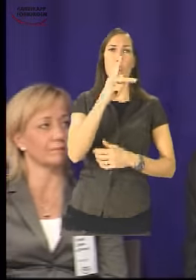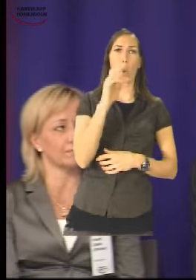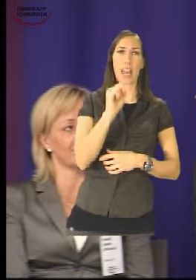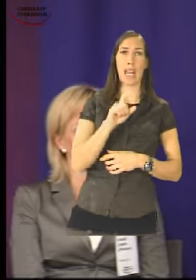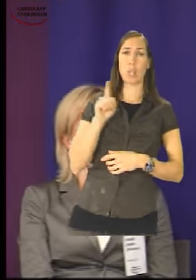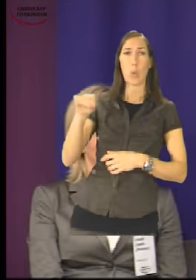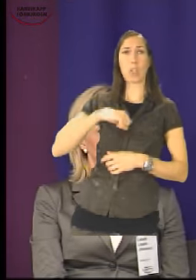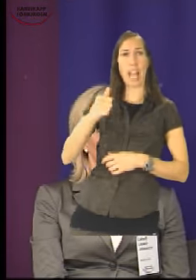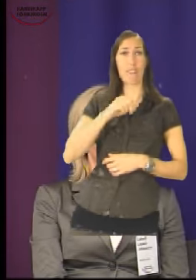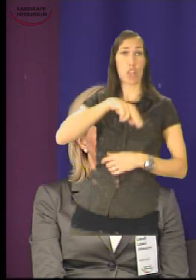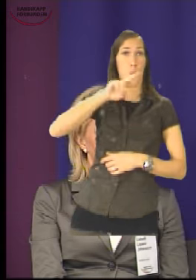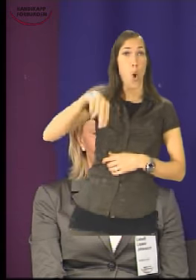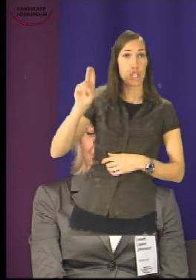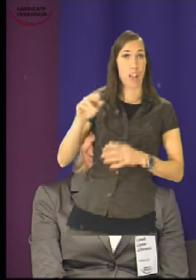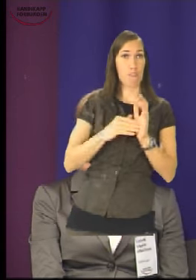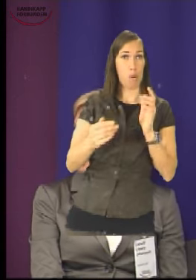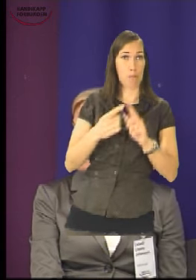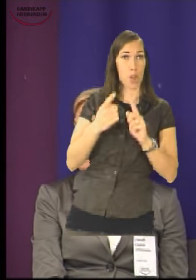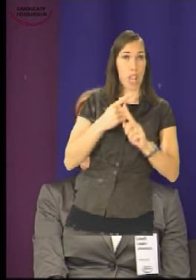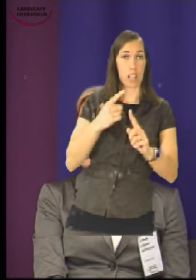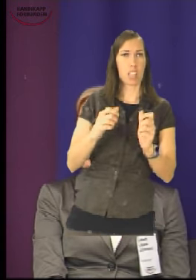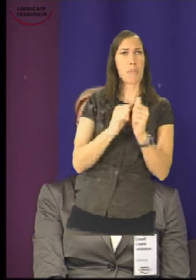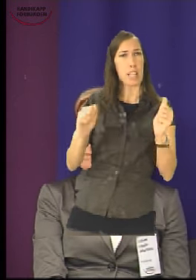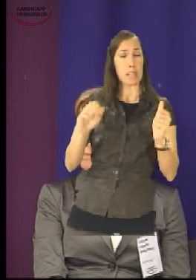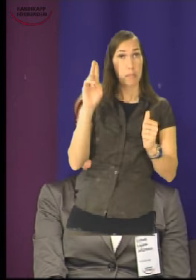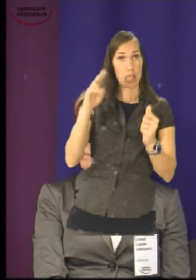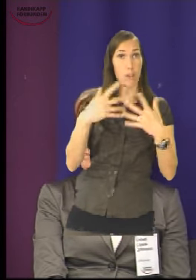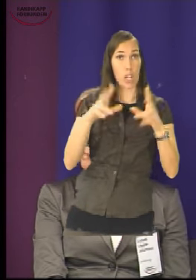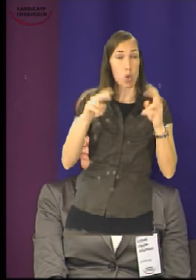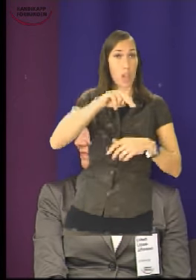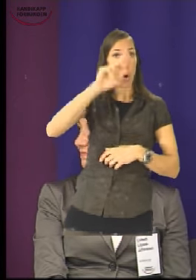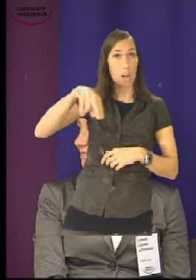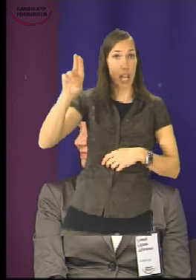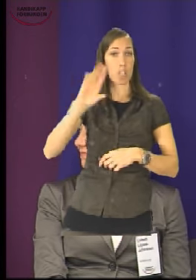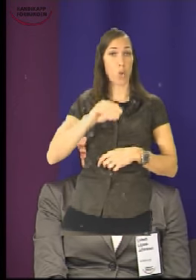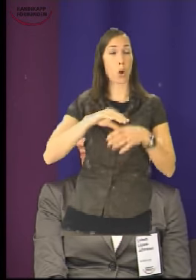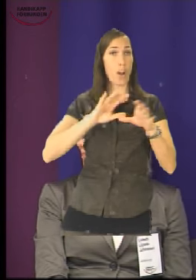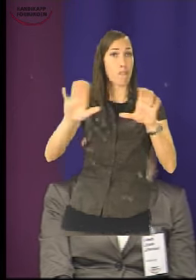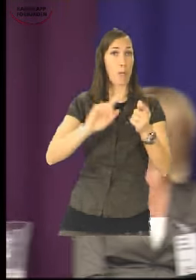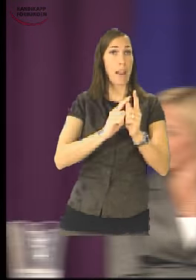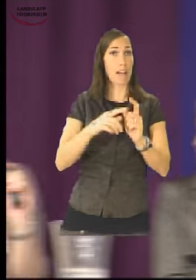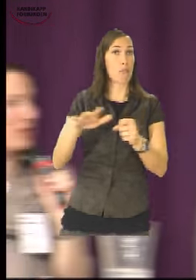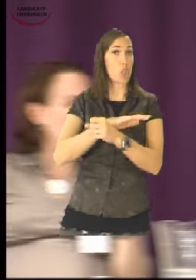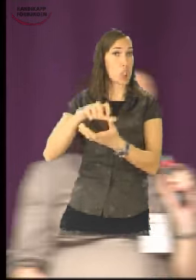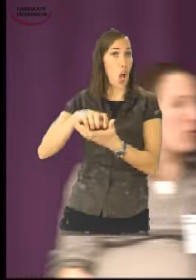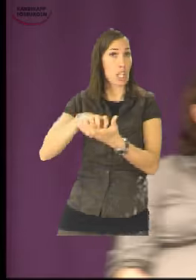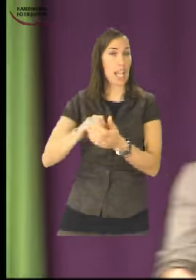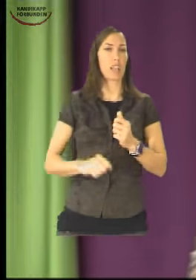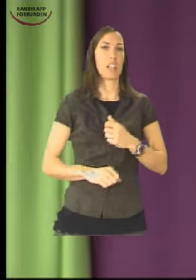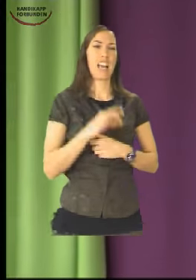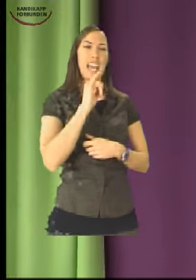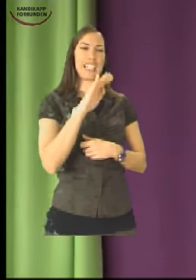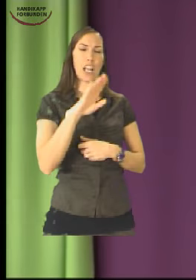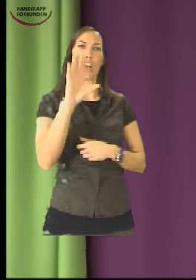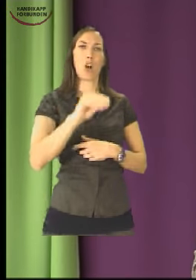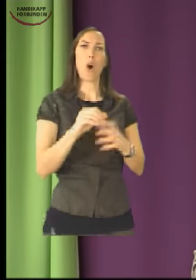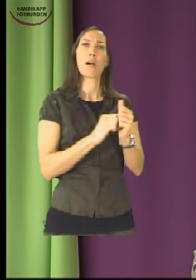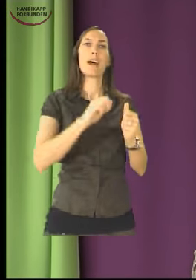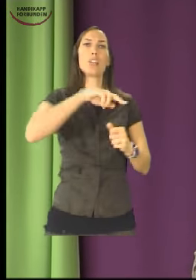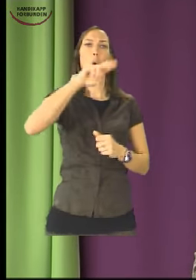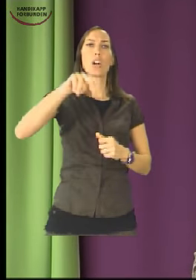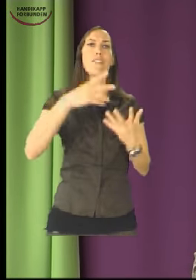är norska egentligen. Är det inte så att i Norge så har man förstatligat sjukvården? Ja, det har man. Men Norge fungerar väldigt olika